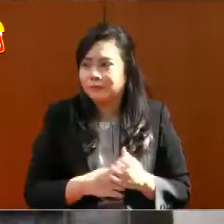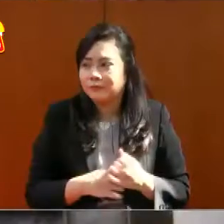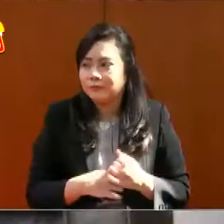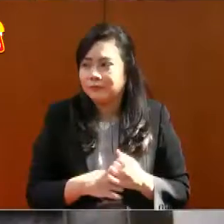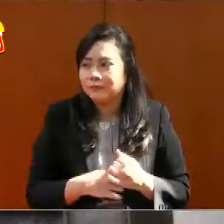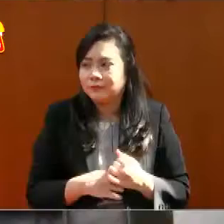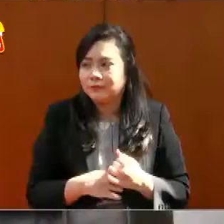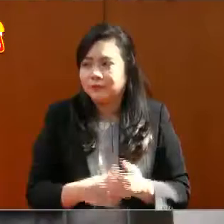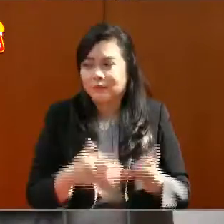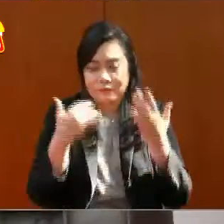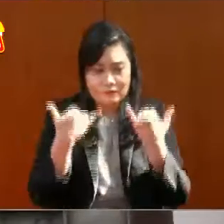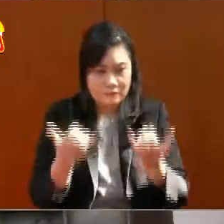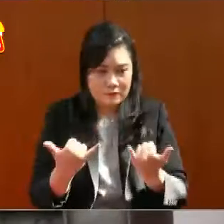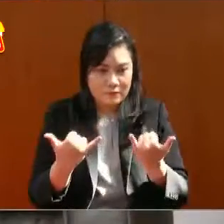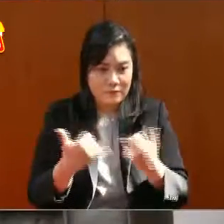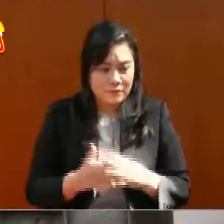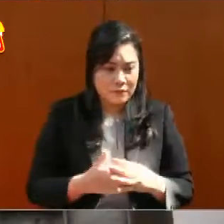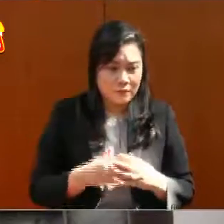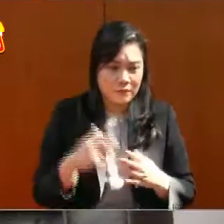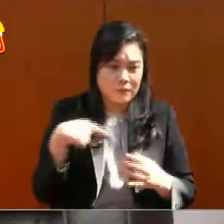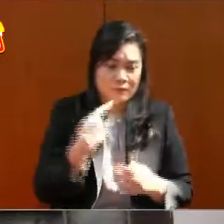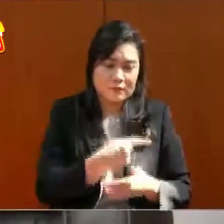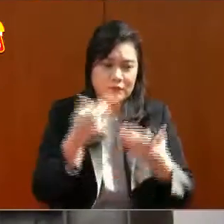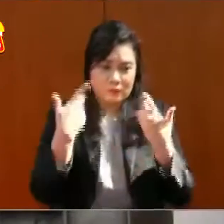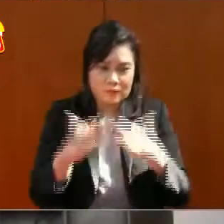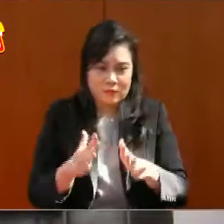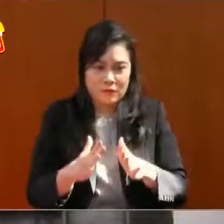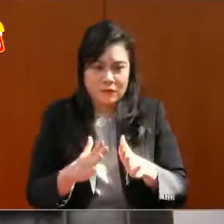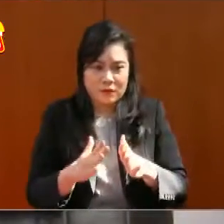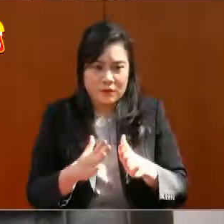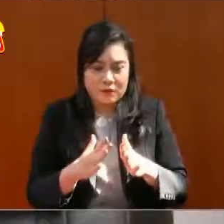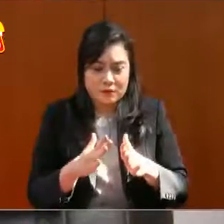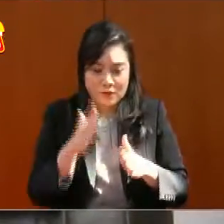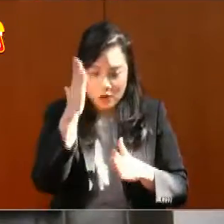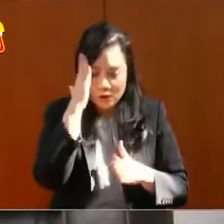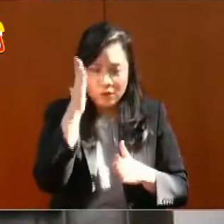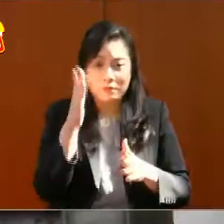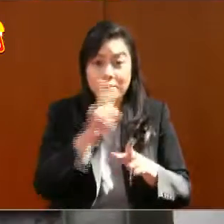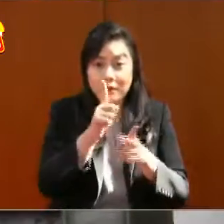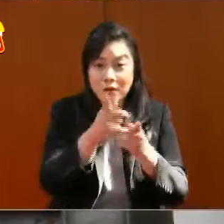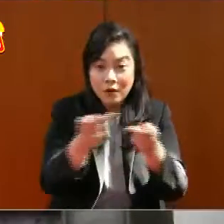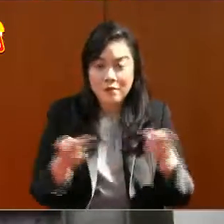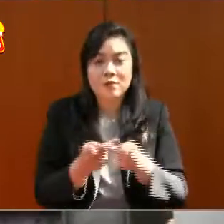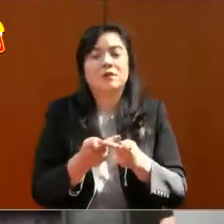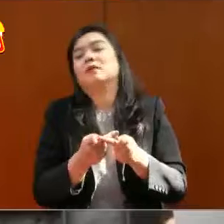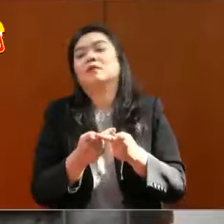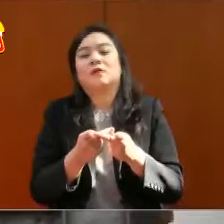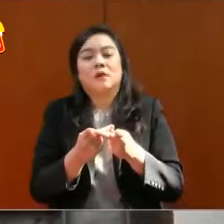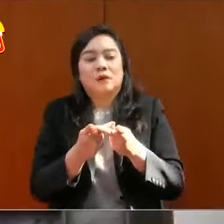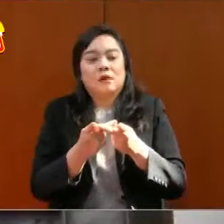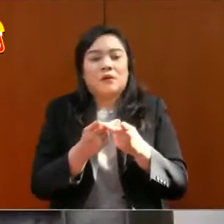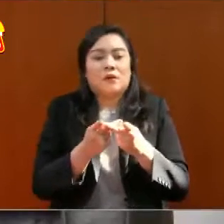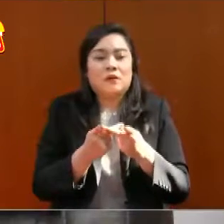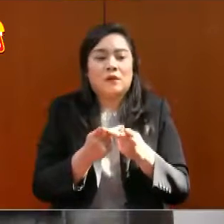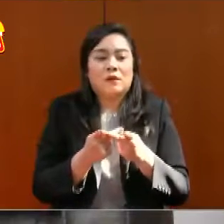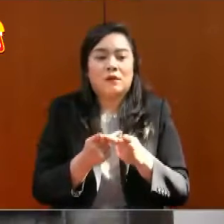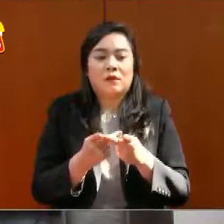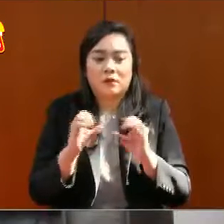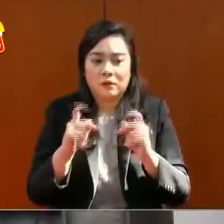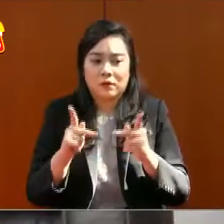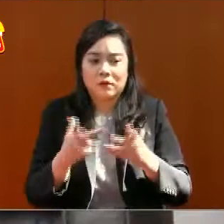Ya, sekarang kita telah kena pasti kawasan yang terlibat. Yang penting kita kena pasti lot-lot yang terlibat